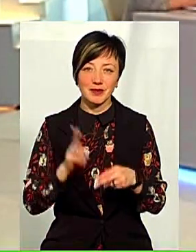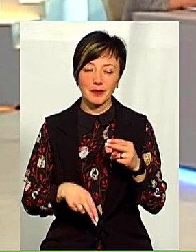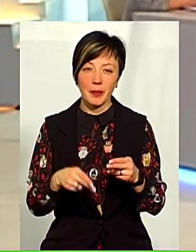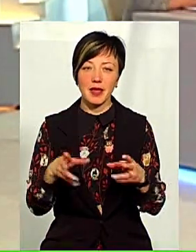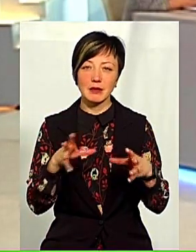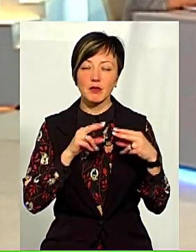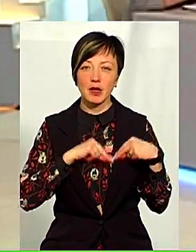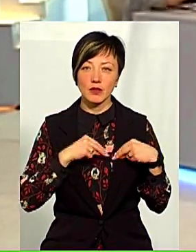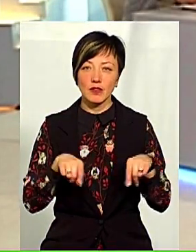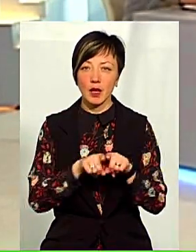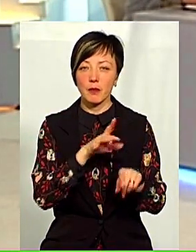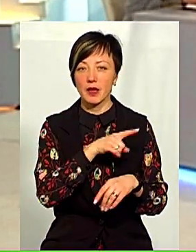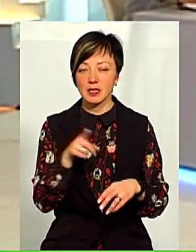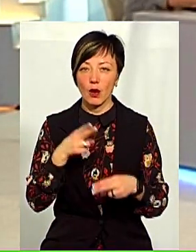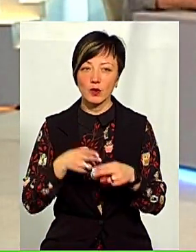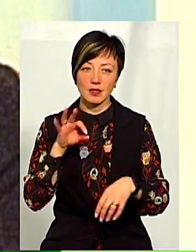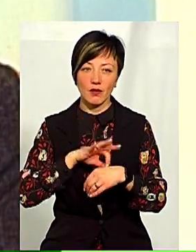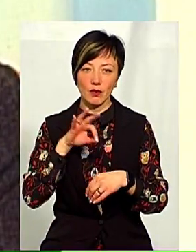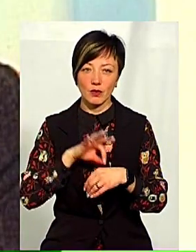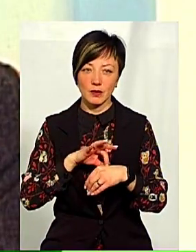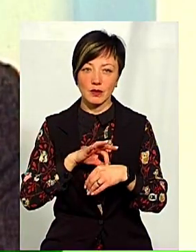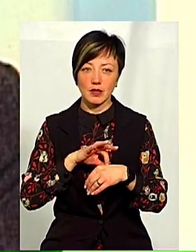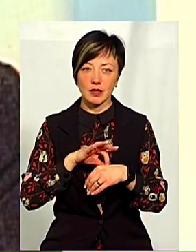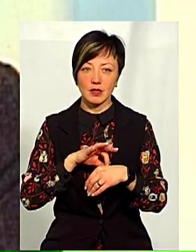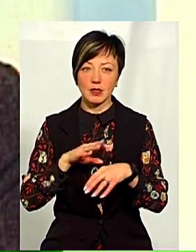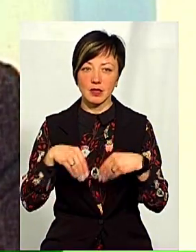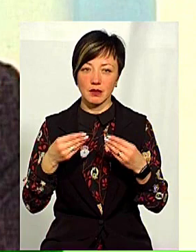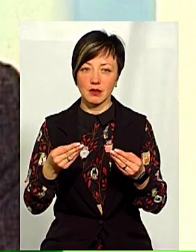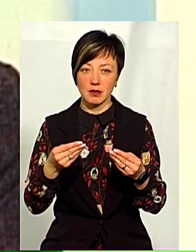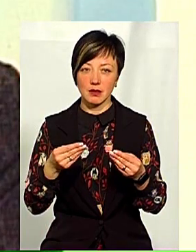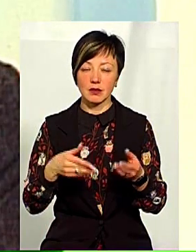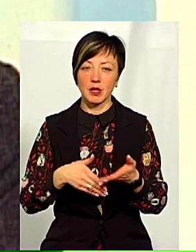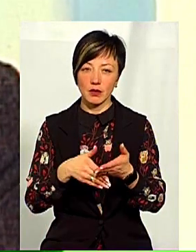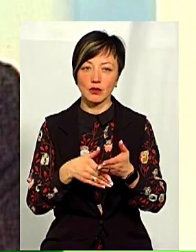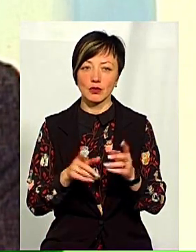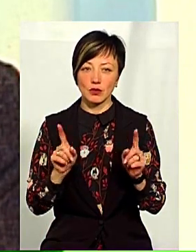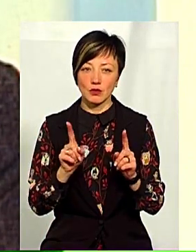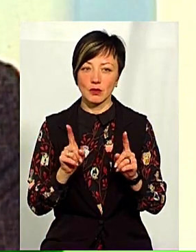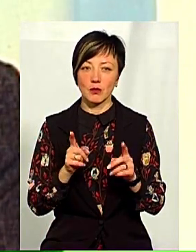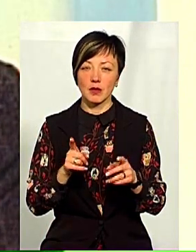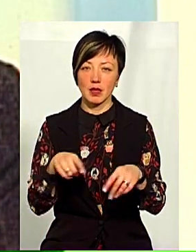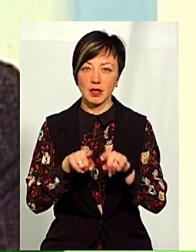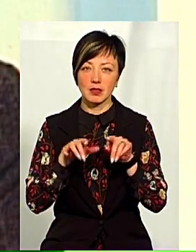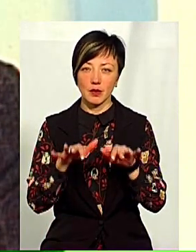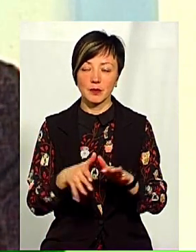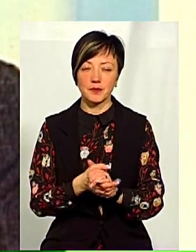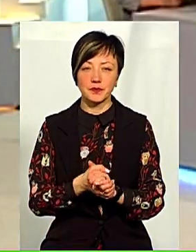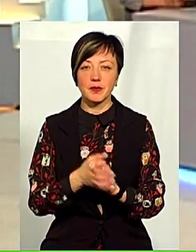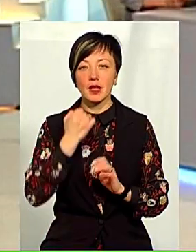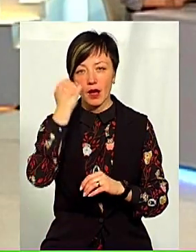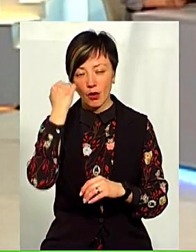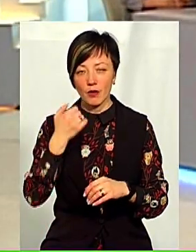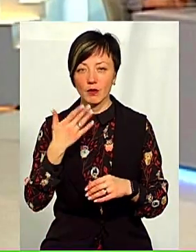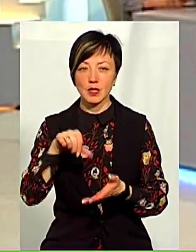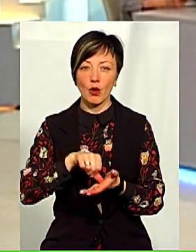тісно співпрацюємо в такі періоди загострення захворювань. І надаємо, сприяємо для того, щоб проводились такі заходи. Дякую. Дякую